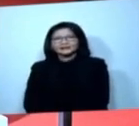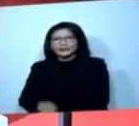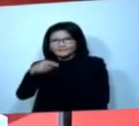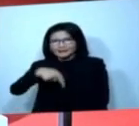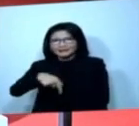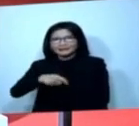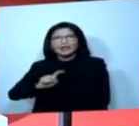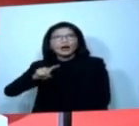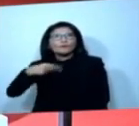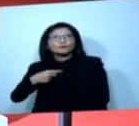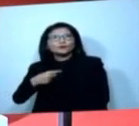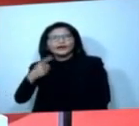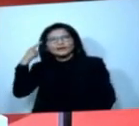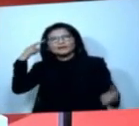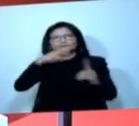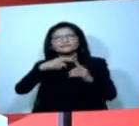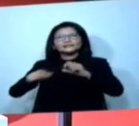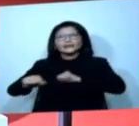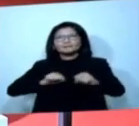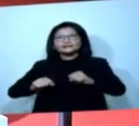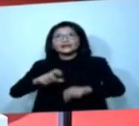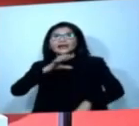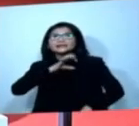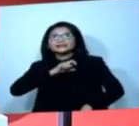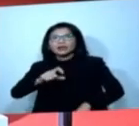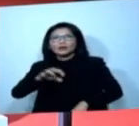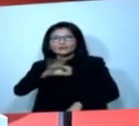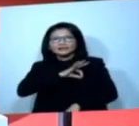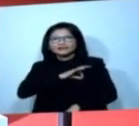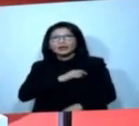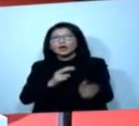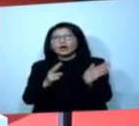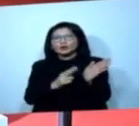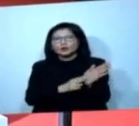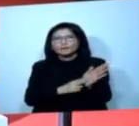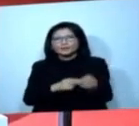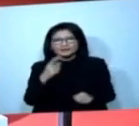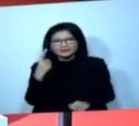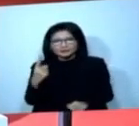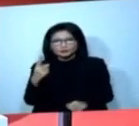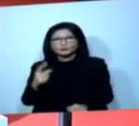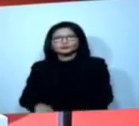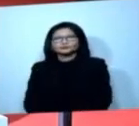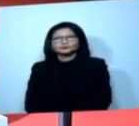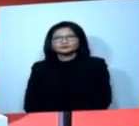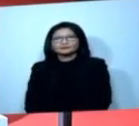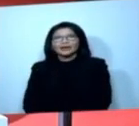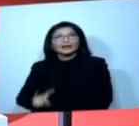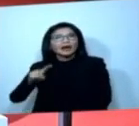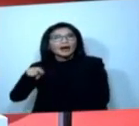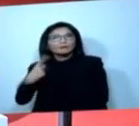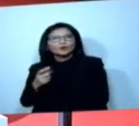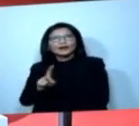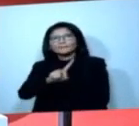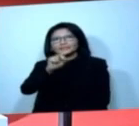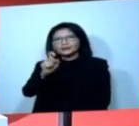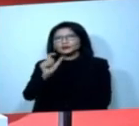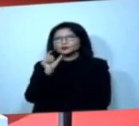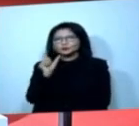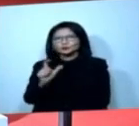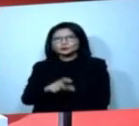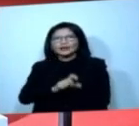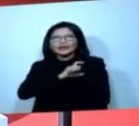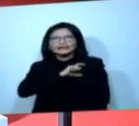2014 dan 2019, Prabowo berturut berkompetisi dengan Jokowi. Tapi kekalahan Prabowo sebenarnya tidak